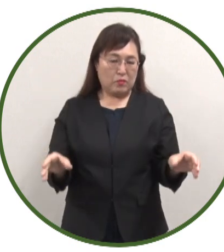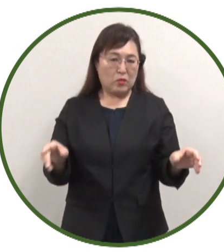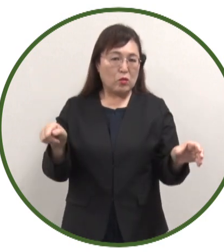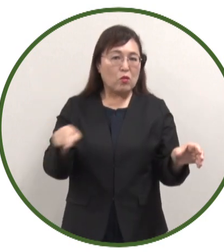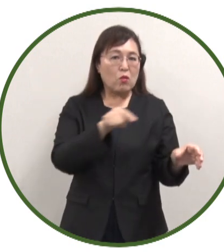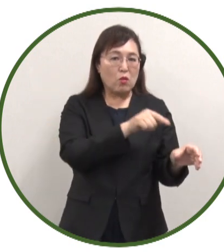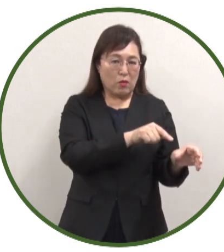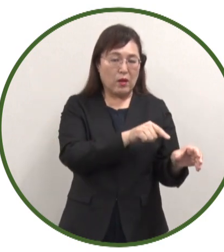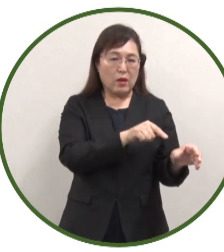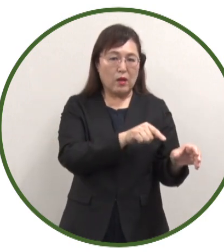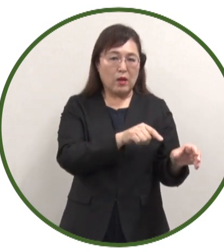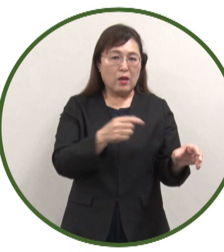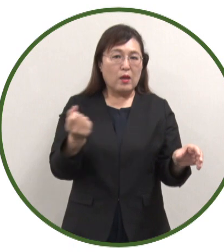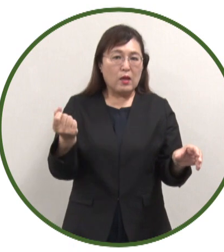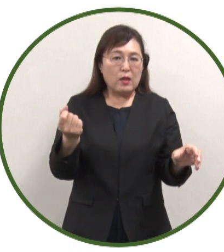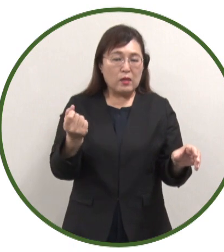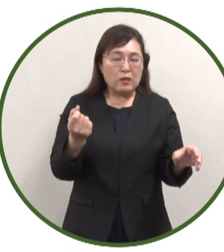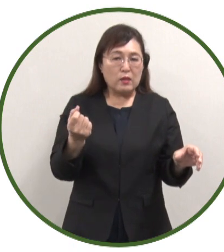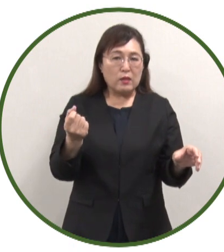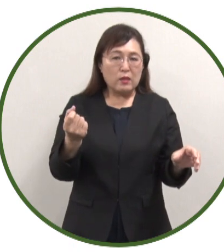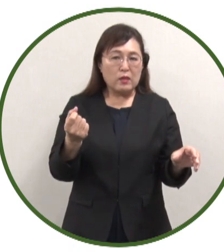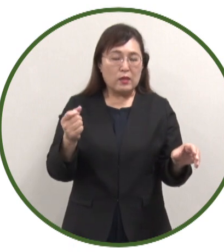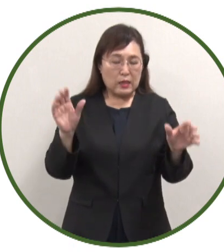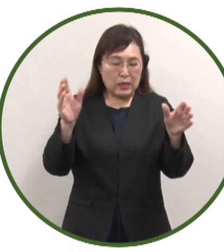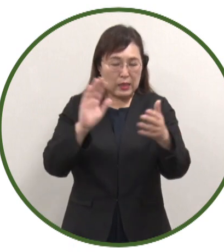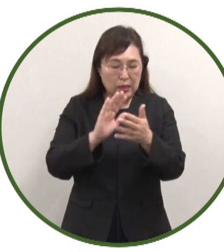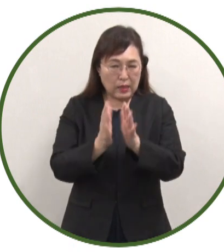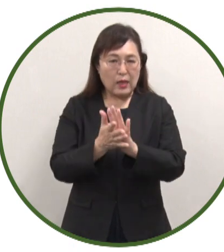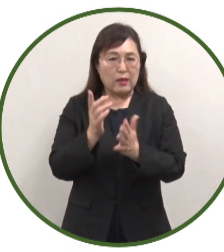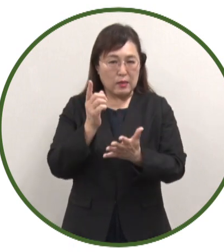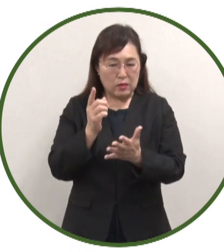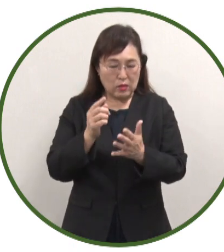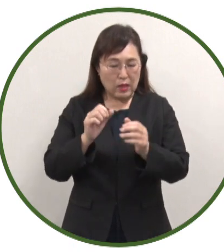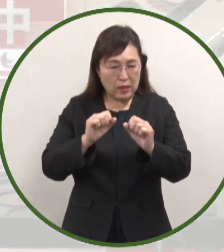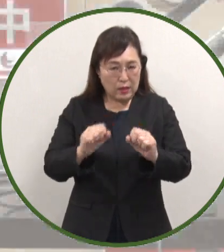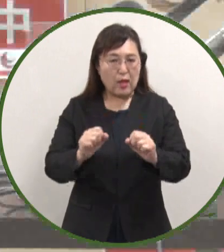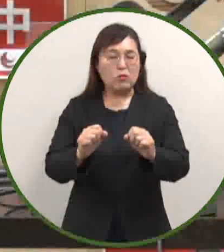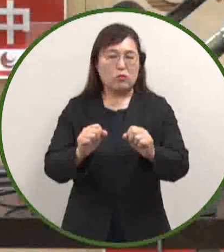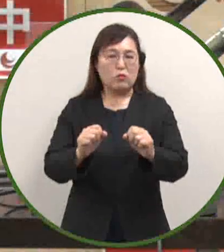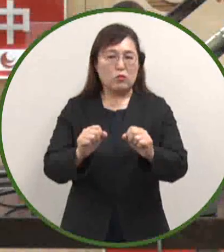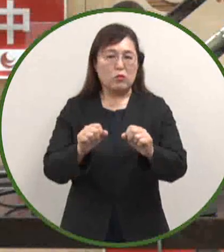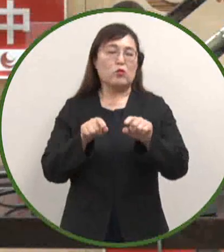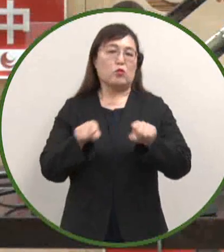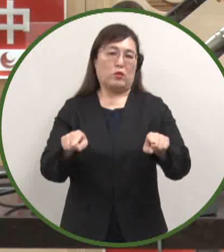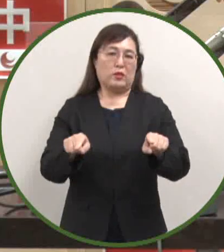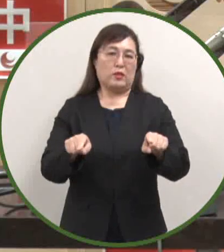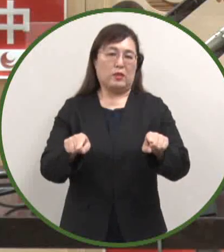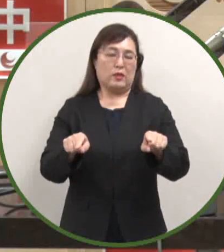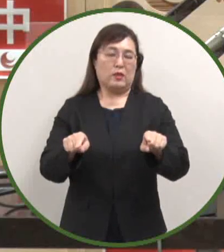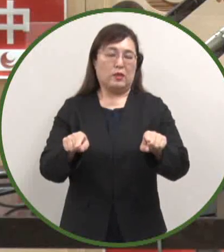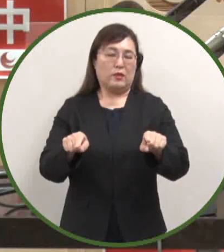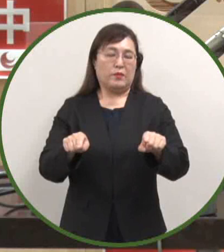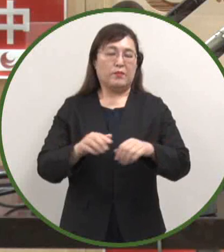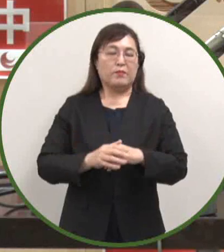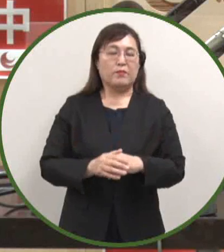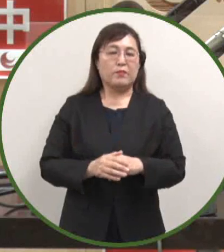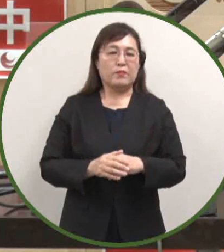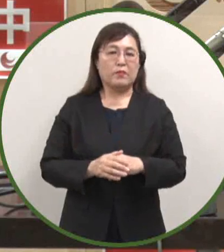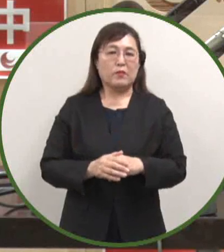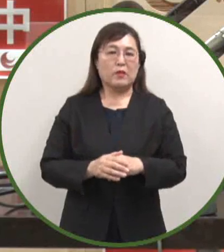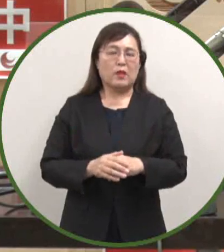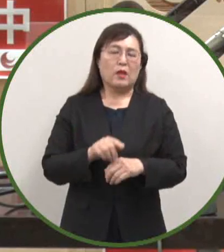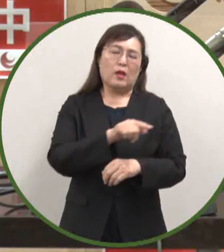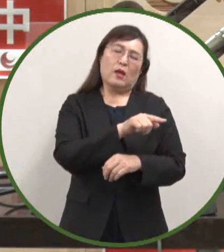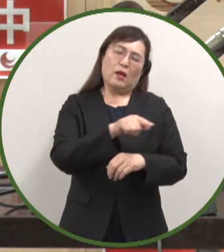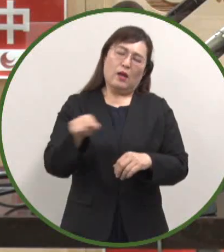はですね、緊急事態措置を受けた県の対策ということになっております。非常にですね、